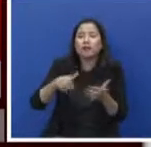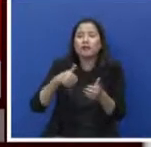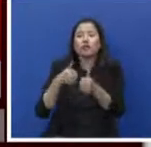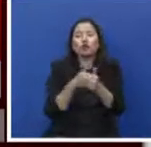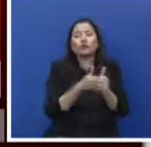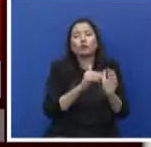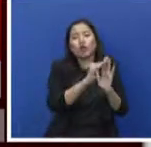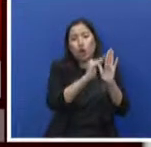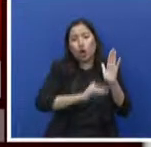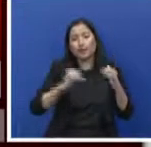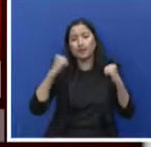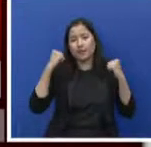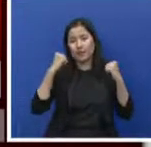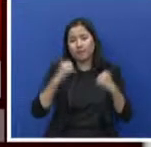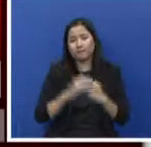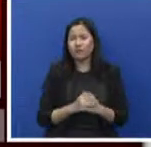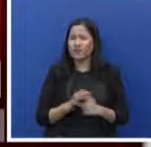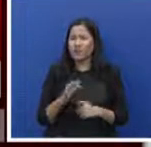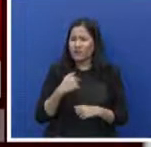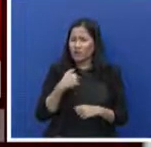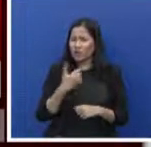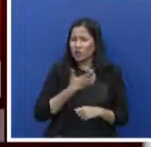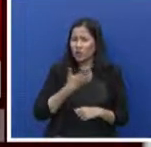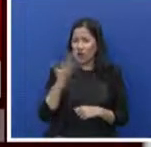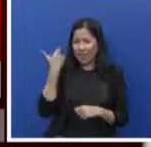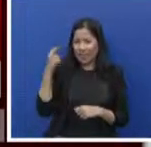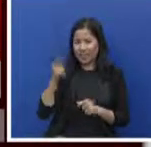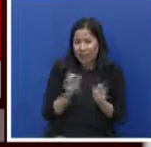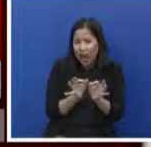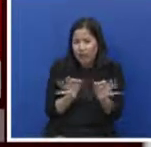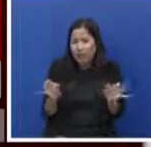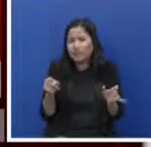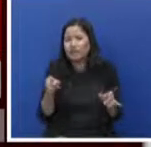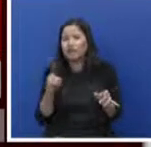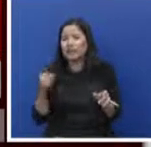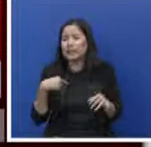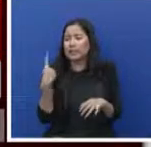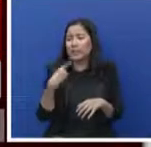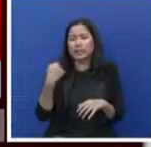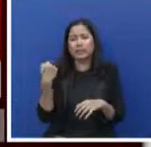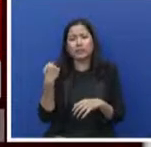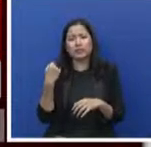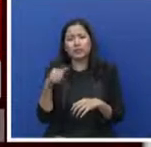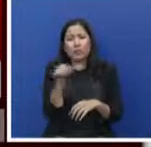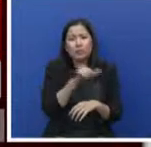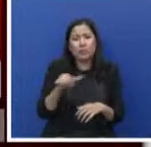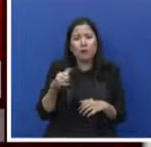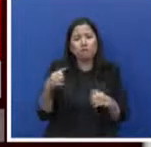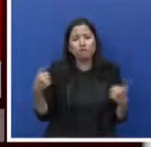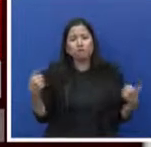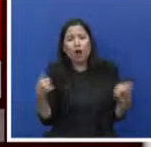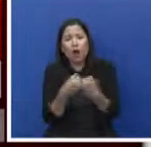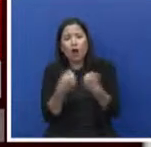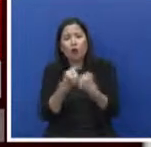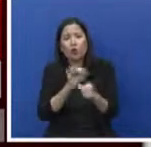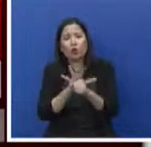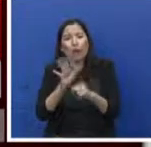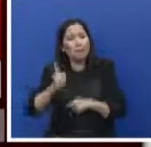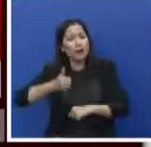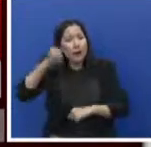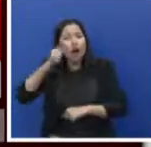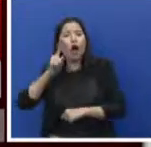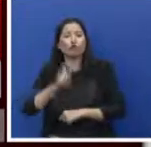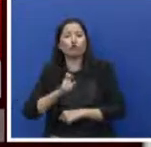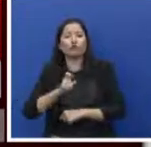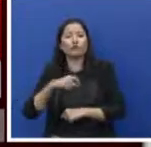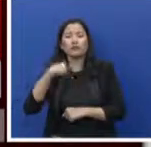protokol kesehatan. Ya, saya suka tadi kalimatnya dari Mbak Sinto ya, kita harus sama-sama menang ini untuk melawan COVID-19. Setuju banget Mbak. Nah,